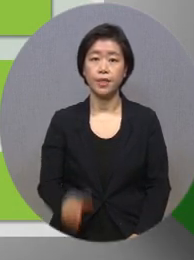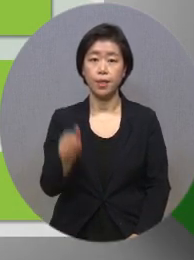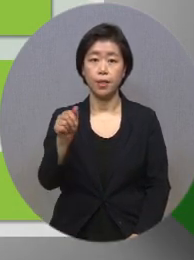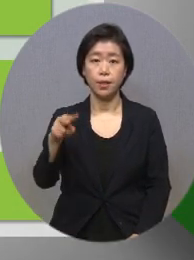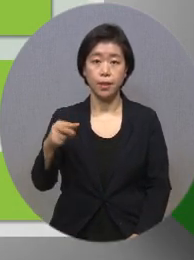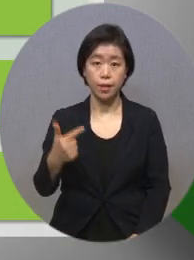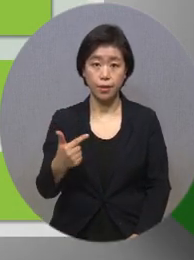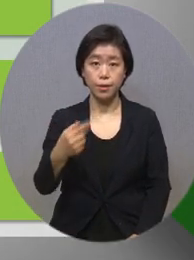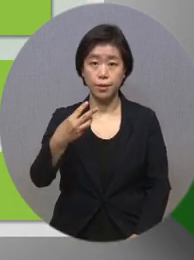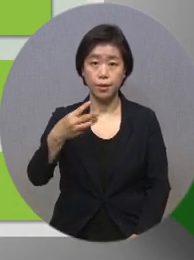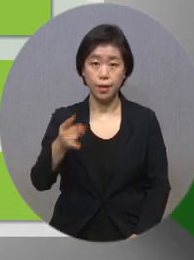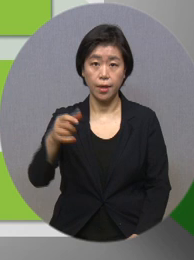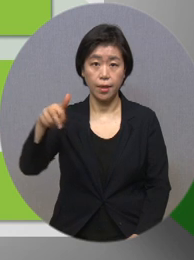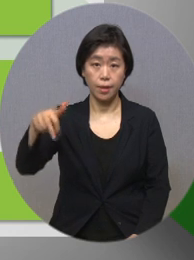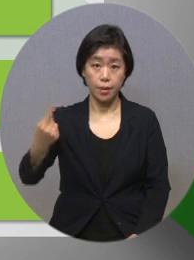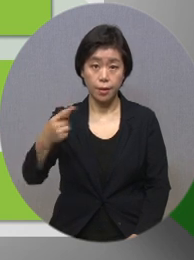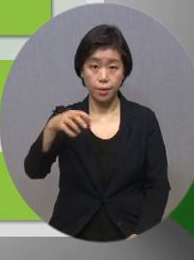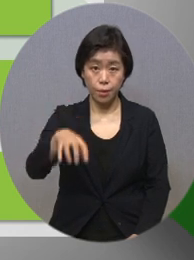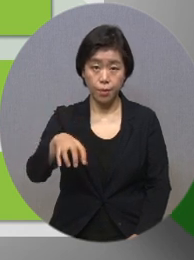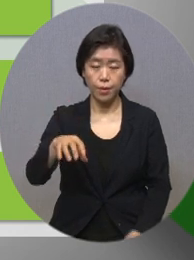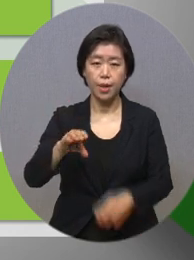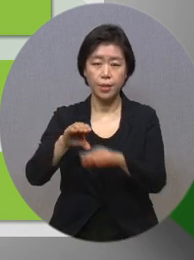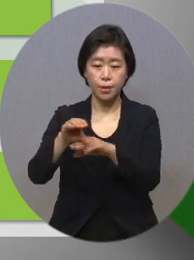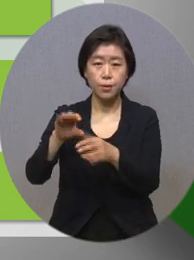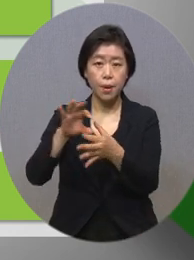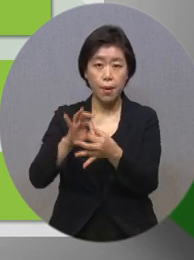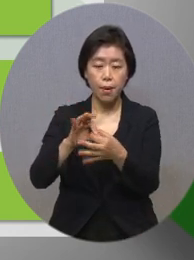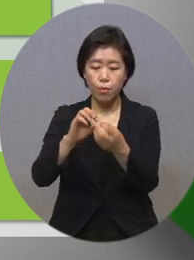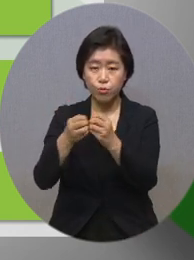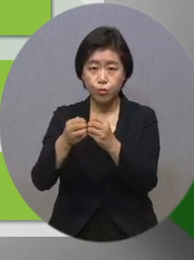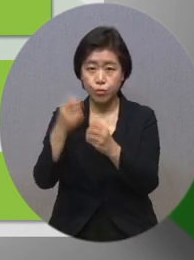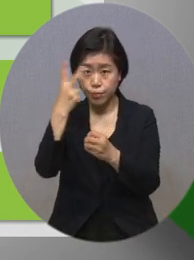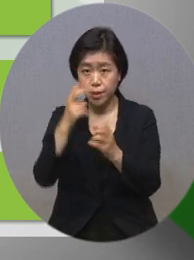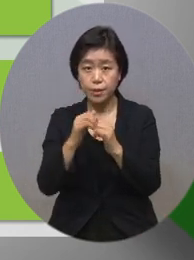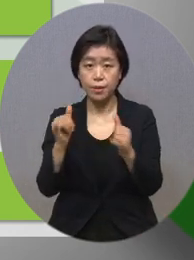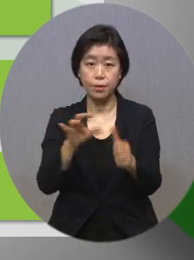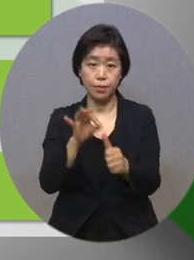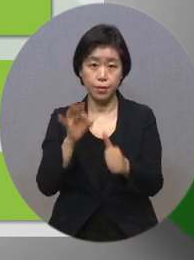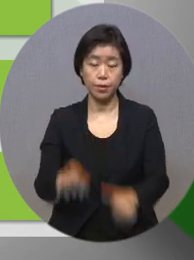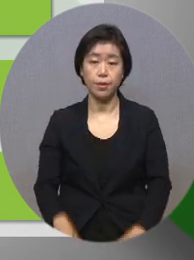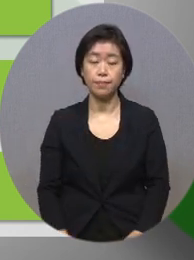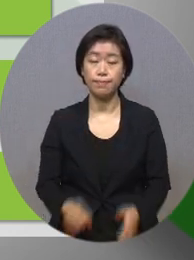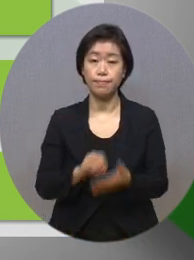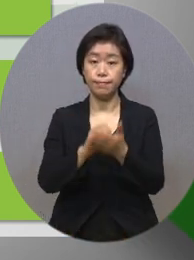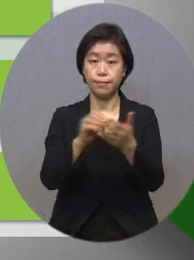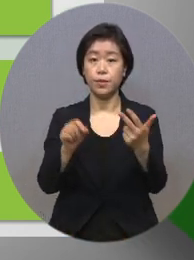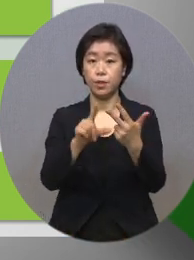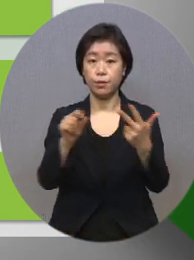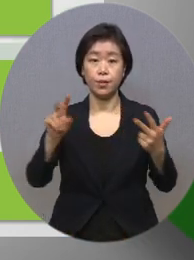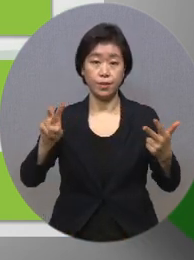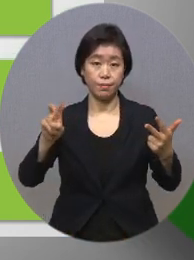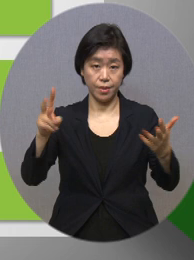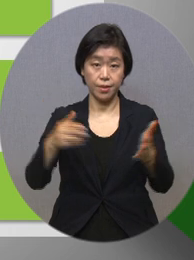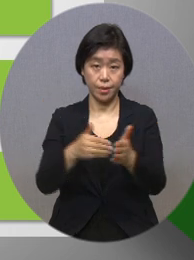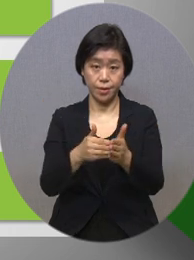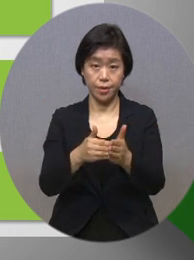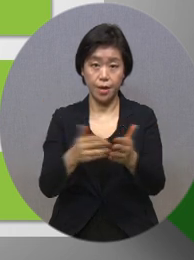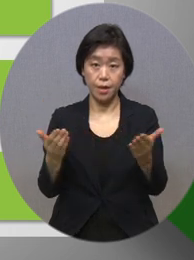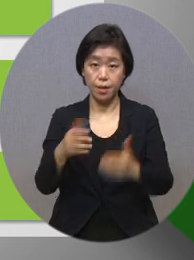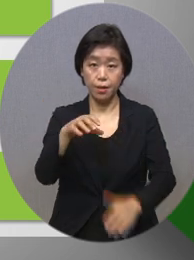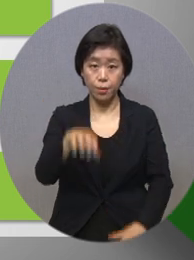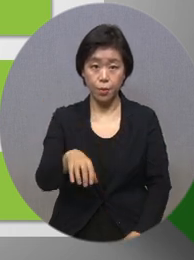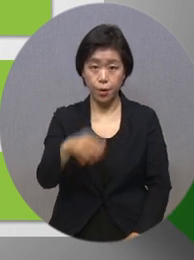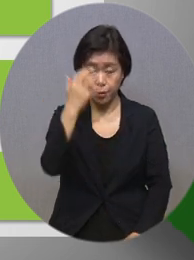주식회사 현테크에서 자동차 부품조립 검사원을 모집합니다. 접수마감일은 7월 22일까지며